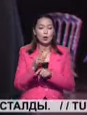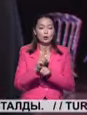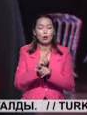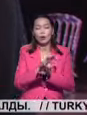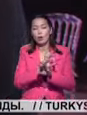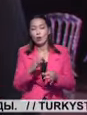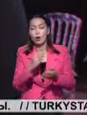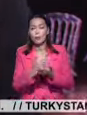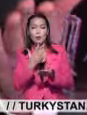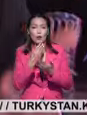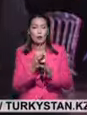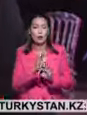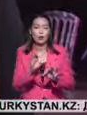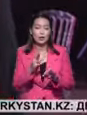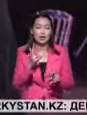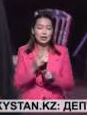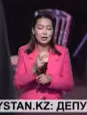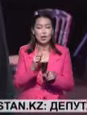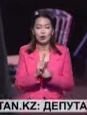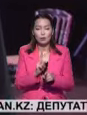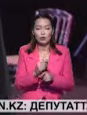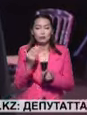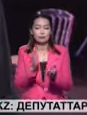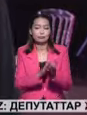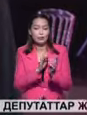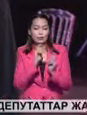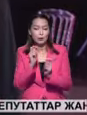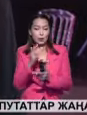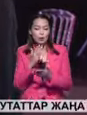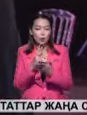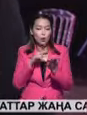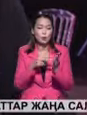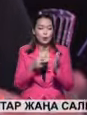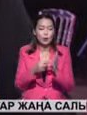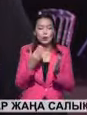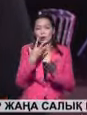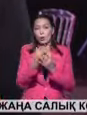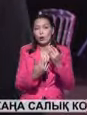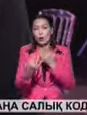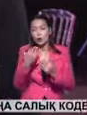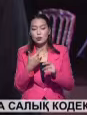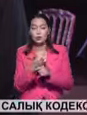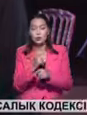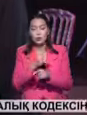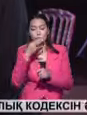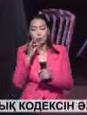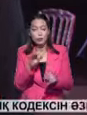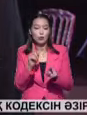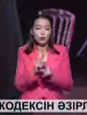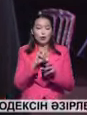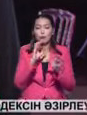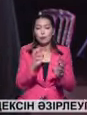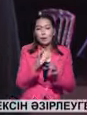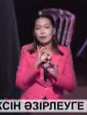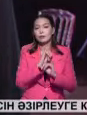Мен айтқанымдай, олар үш рет Кибами сыйлығымен марапатталды. Сондай-ақ біз болашақта өз клиенттеріміз үшін осы тәжірибені қалай сақтау және